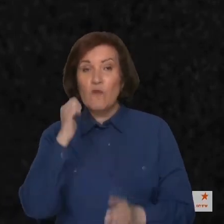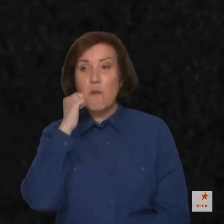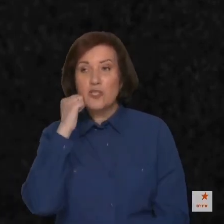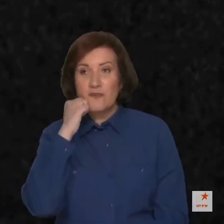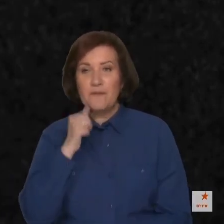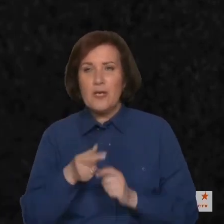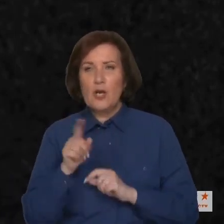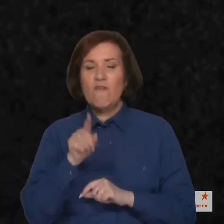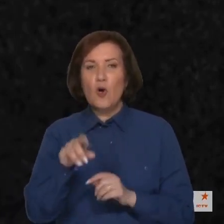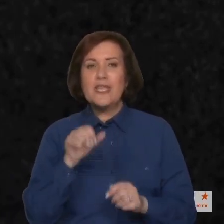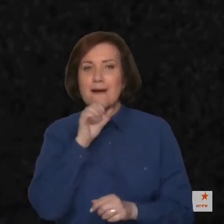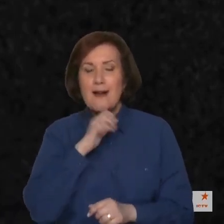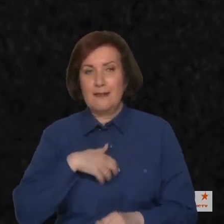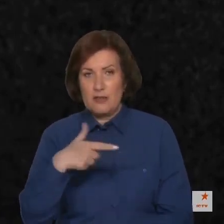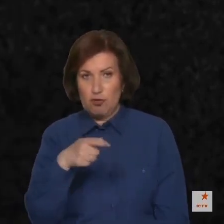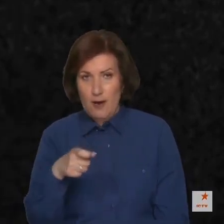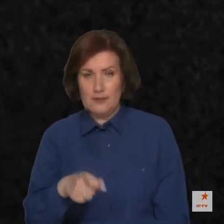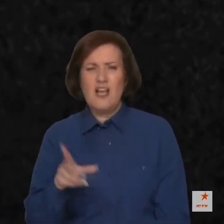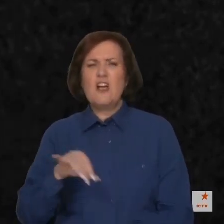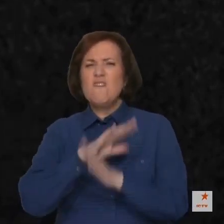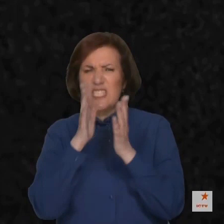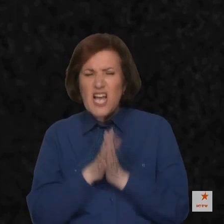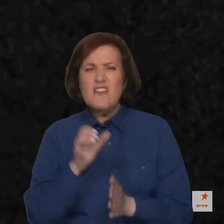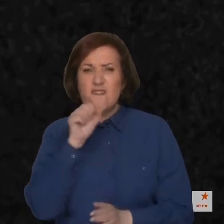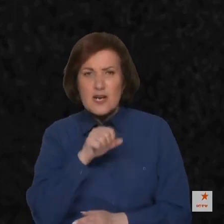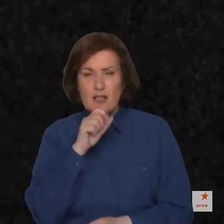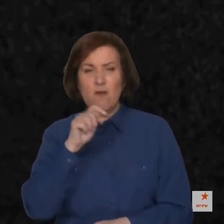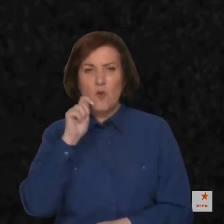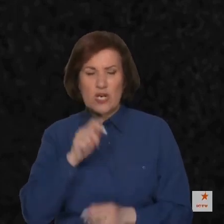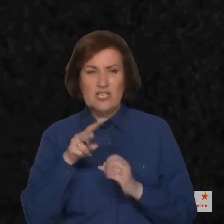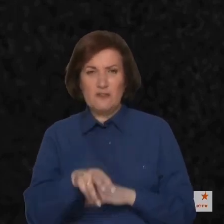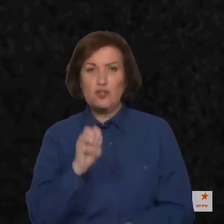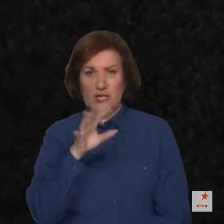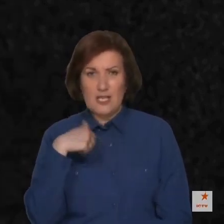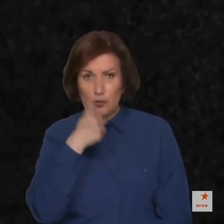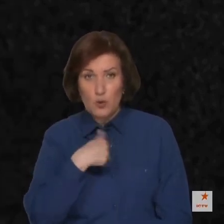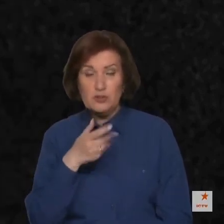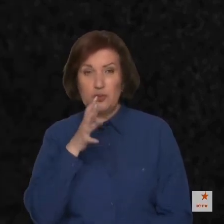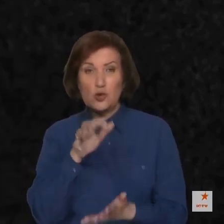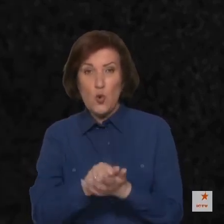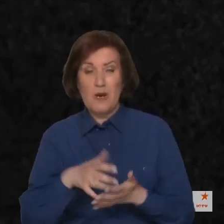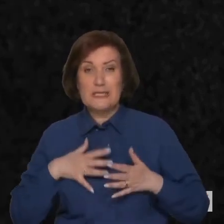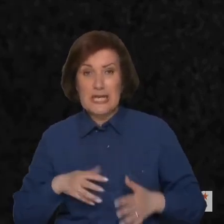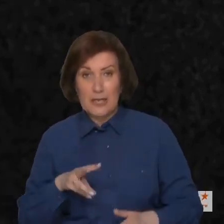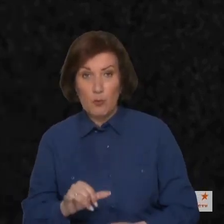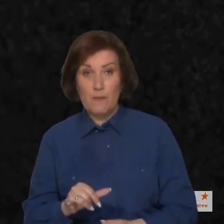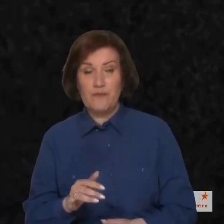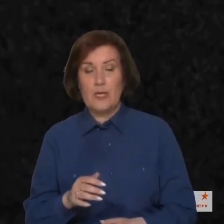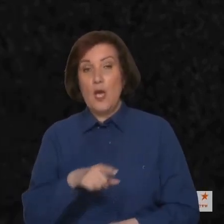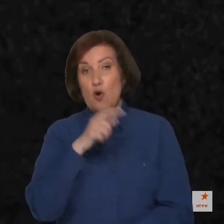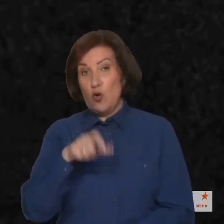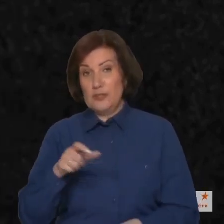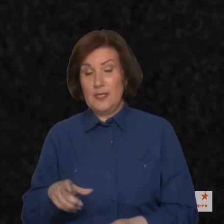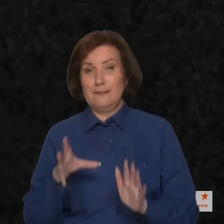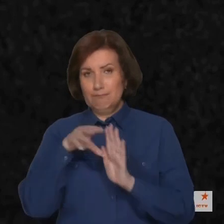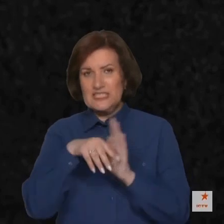«Москва». Мало того, що вони крали наш газ, мало того, що вони взагалі, в принципі, вкрадені в Україну в 2014 році під час окупації. Криму. Росіяни на